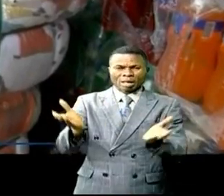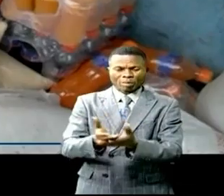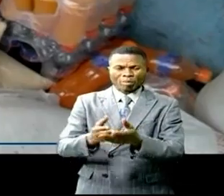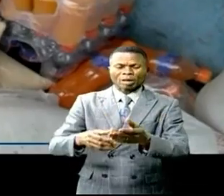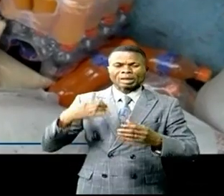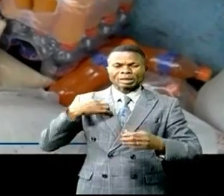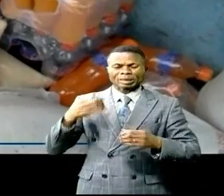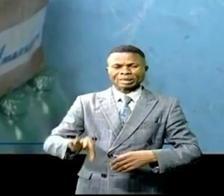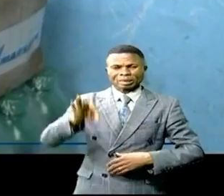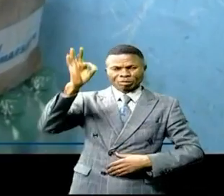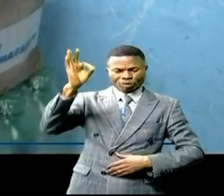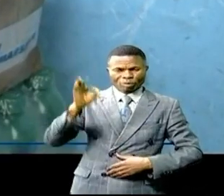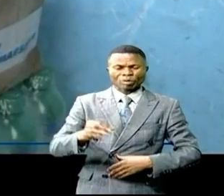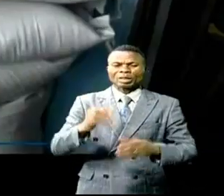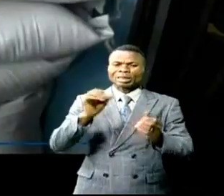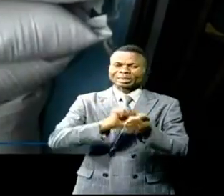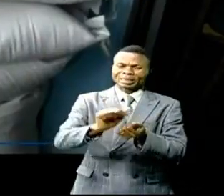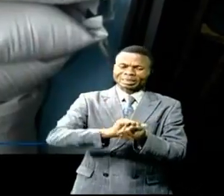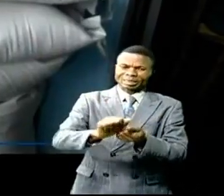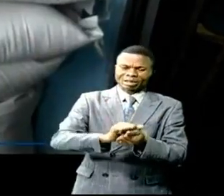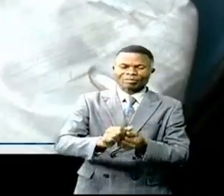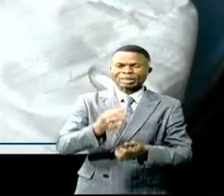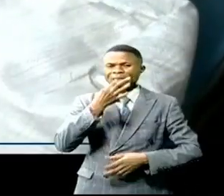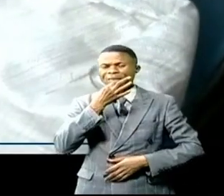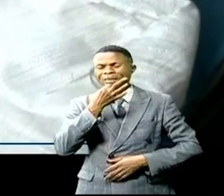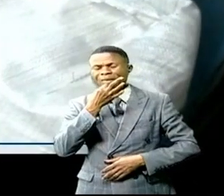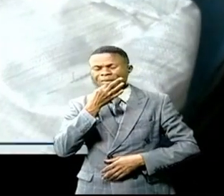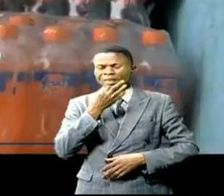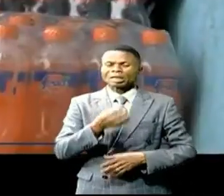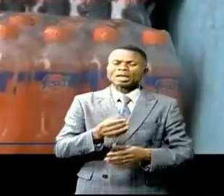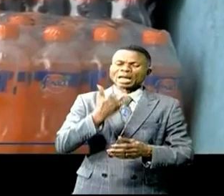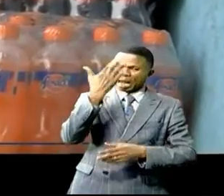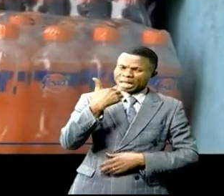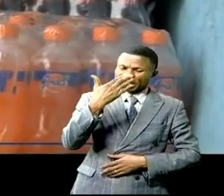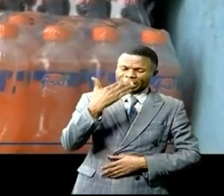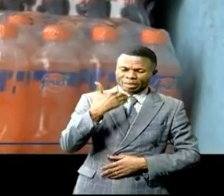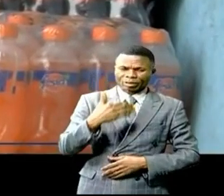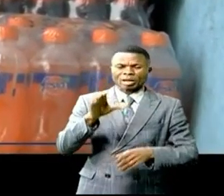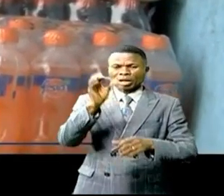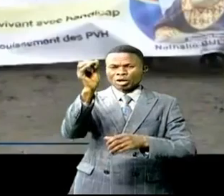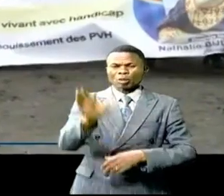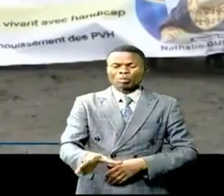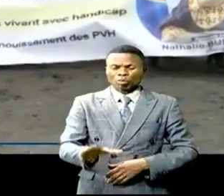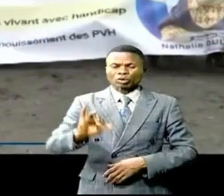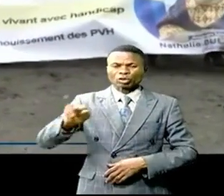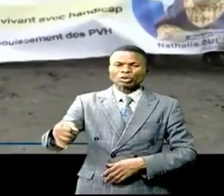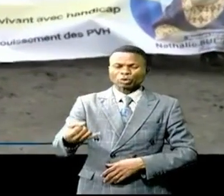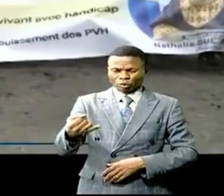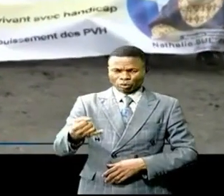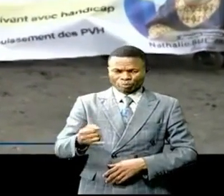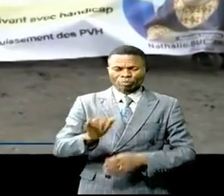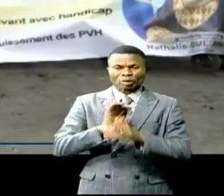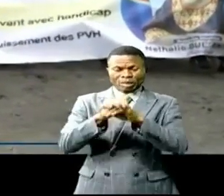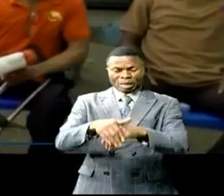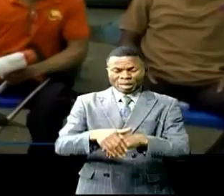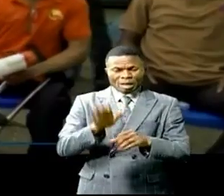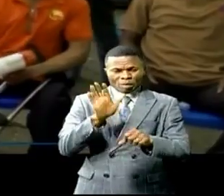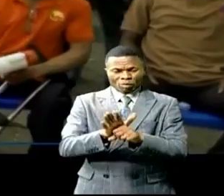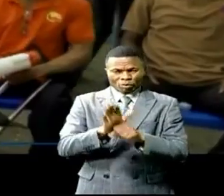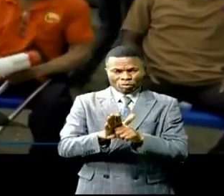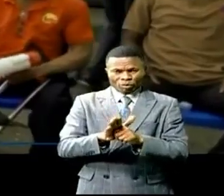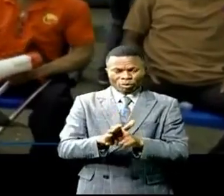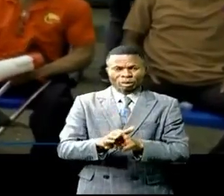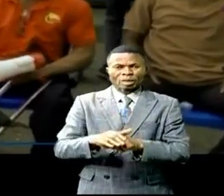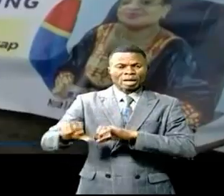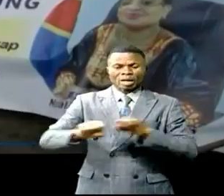sachets de cire, cartons de savon, sacs de sel, riz et autres paquets de jus, ayant pris part active avec une attention soutenue à